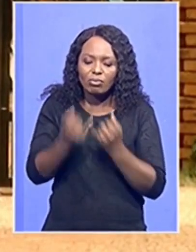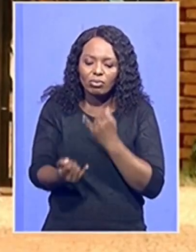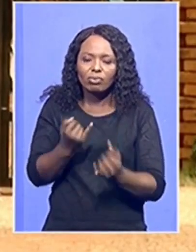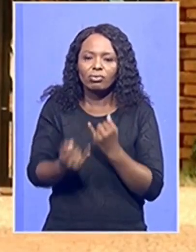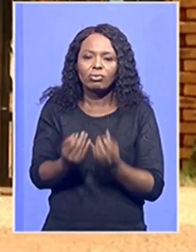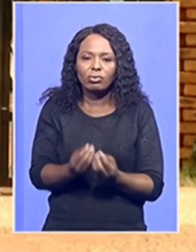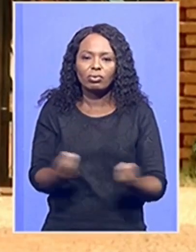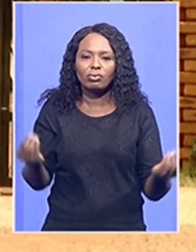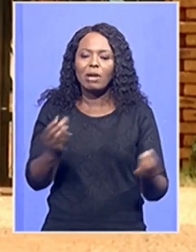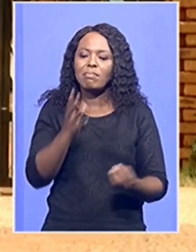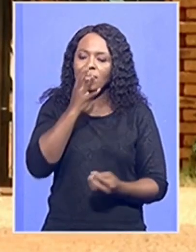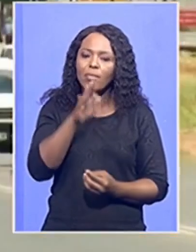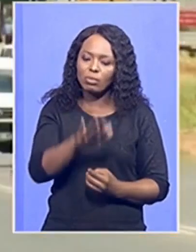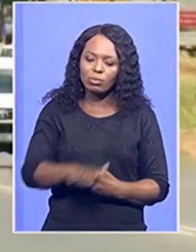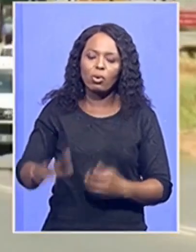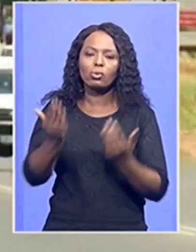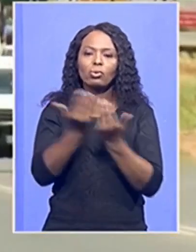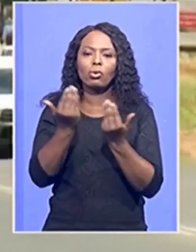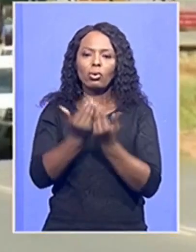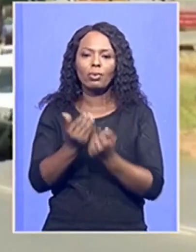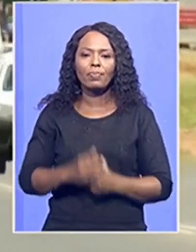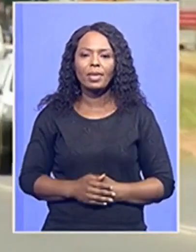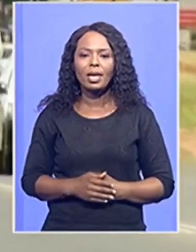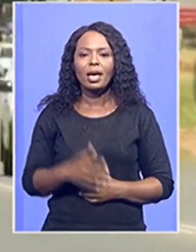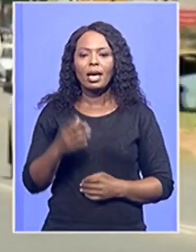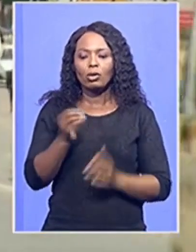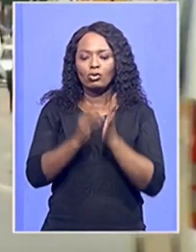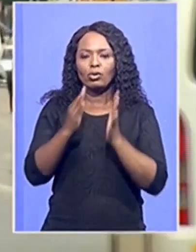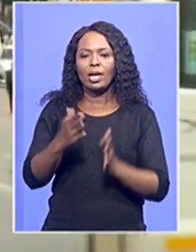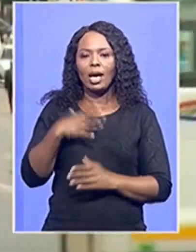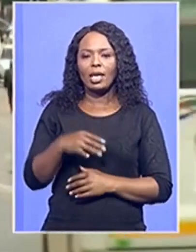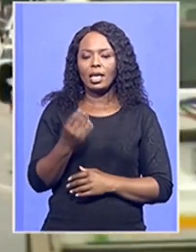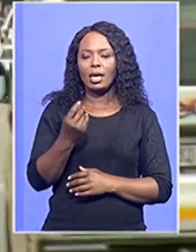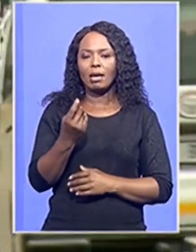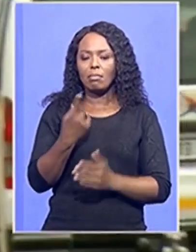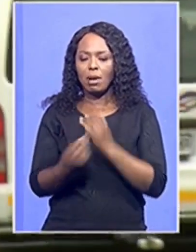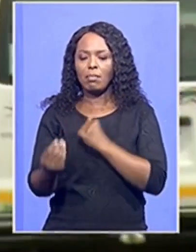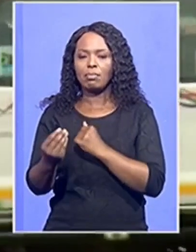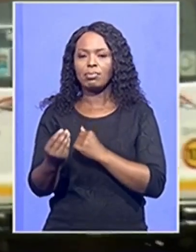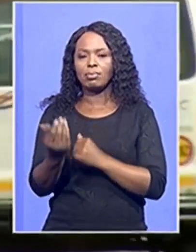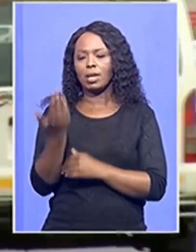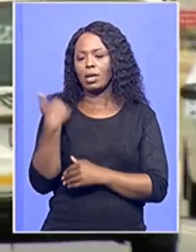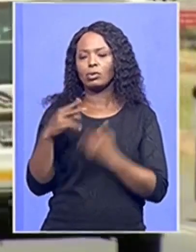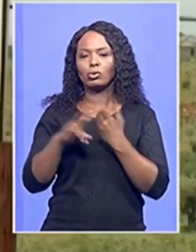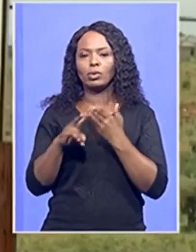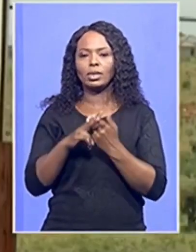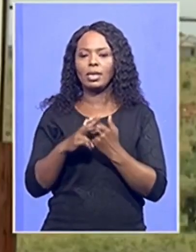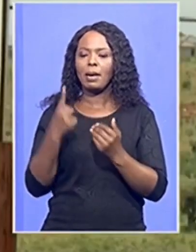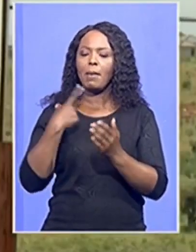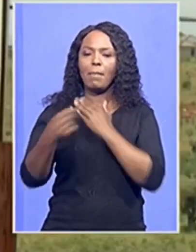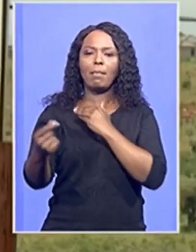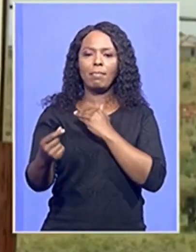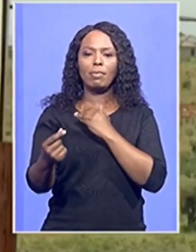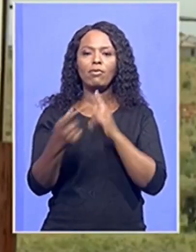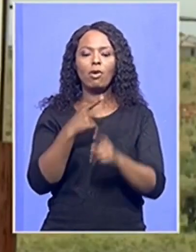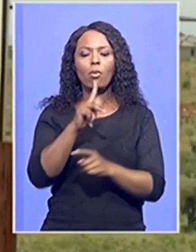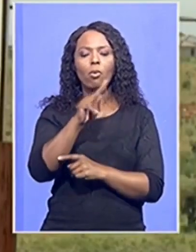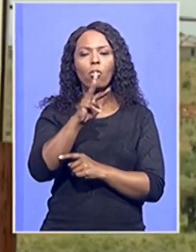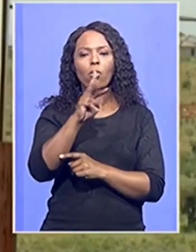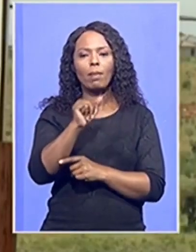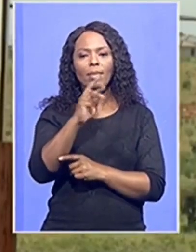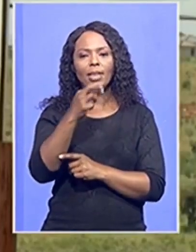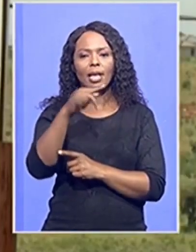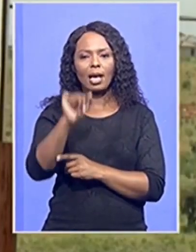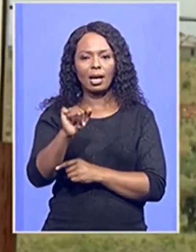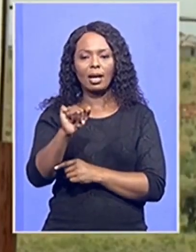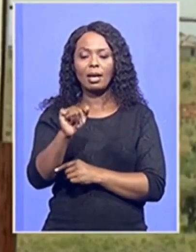barutwana ba gagwe yo nyeletseng dibeke di le pedi tse di fetileng. O ne go sa le gale a tshaba go tswa kwa Mpumalanga fela mapodisi